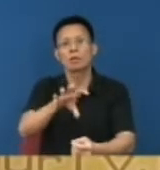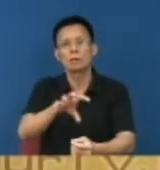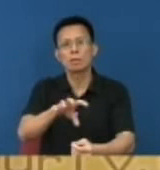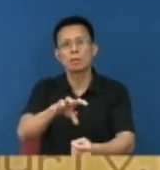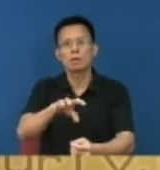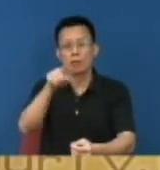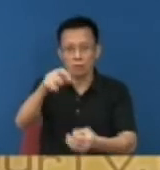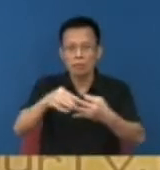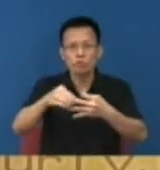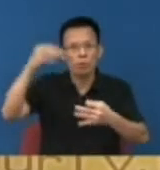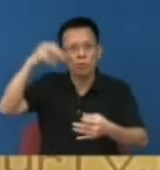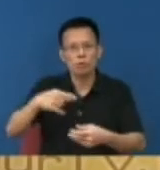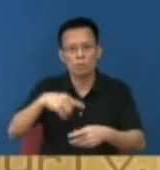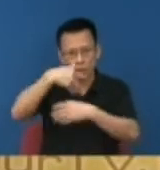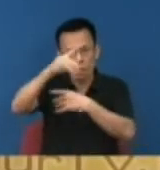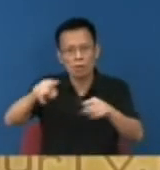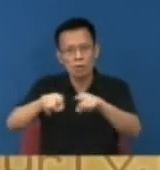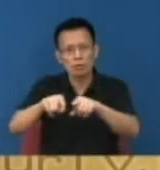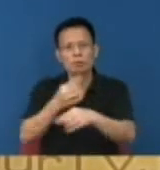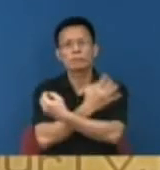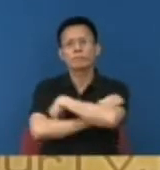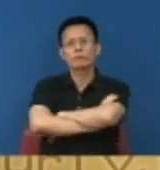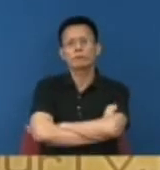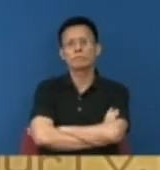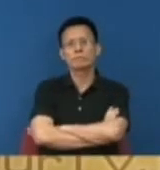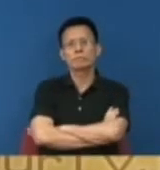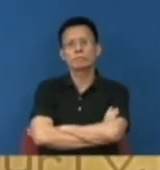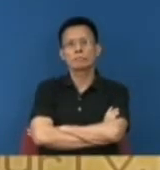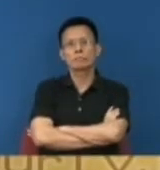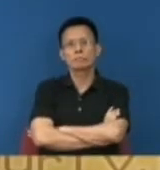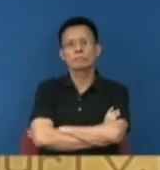你張文光和其他人翹起雙手，